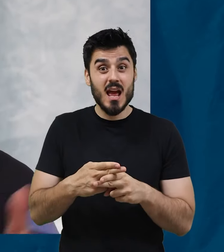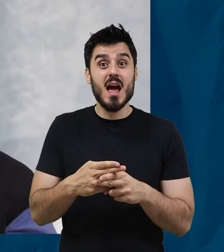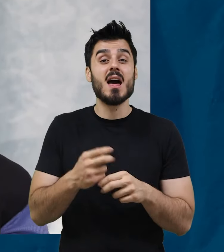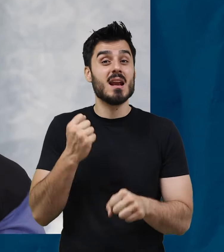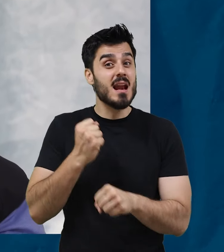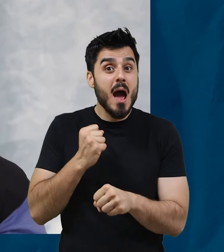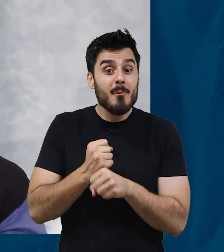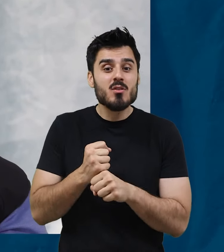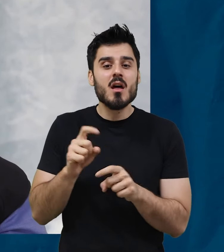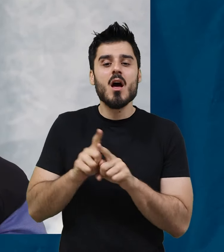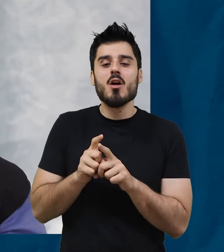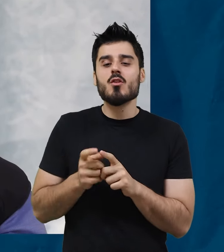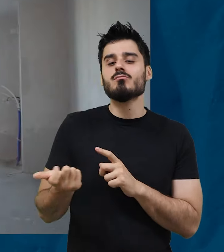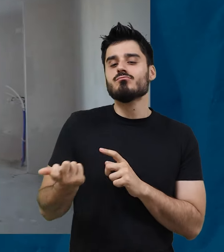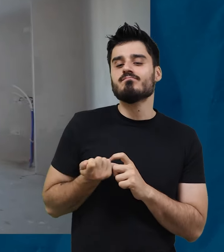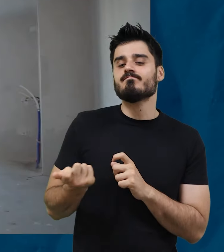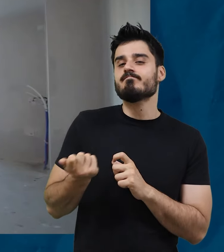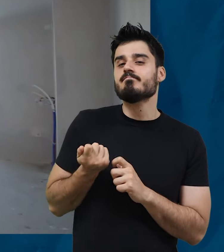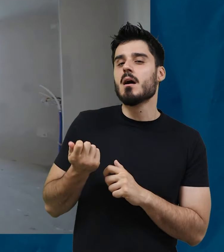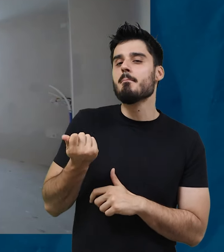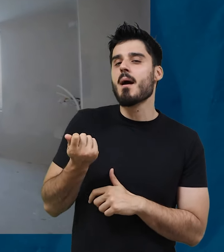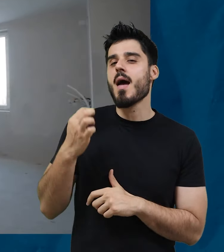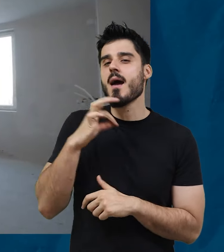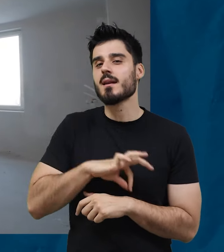нещо за преживяване.